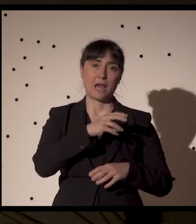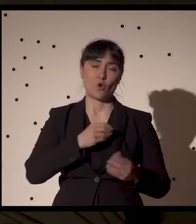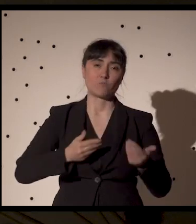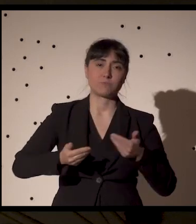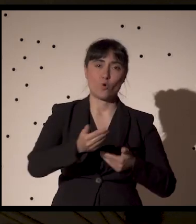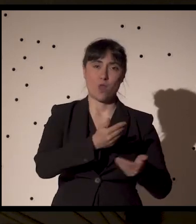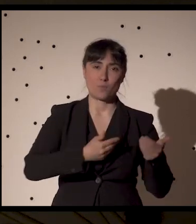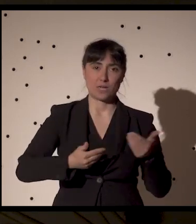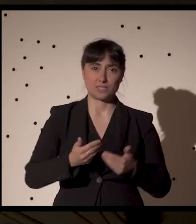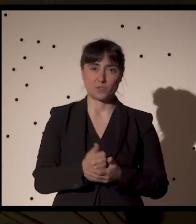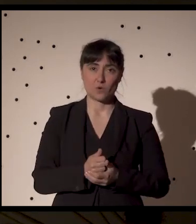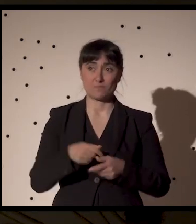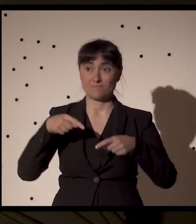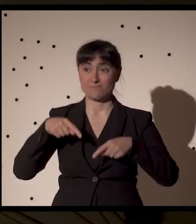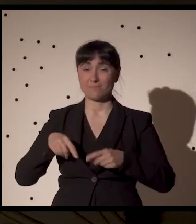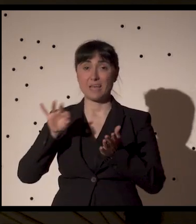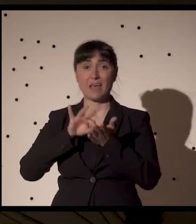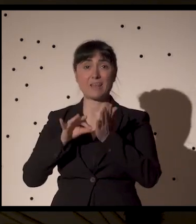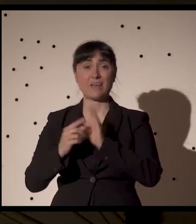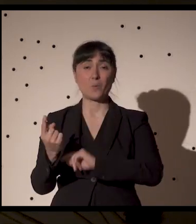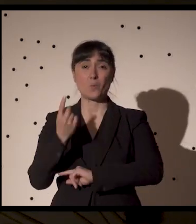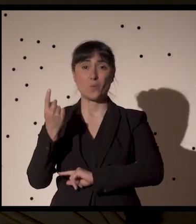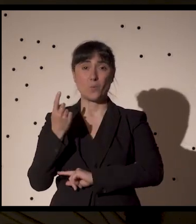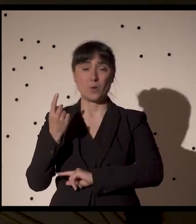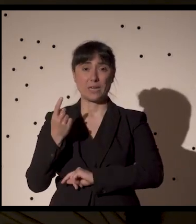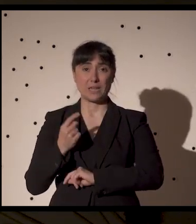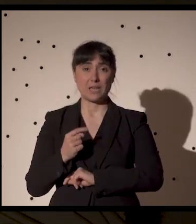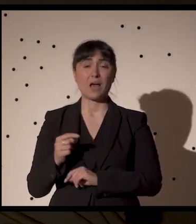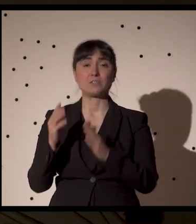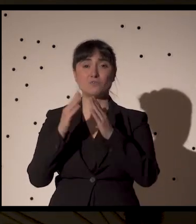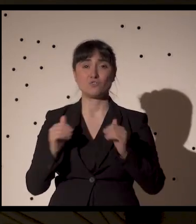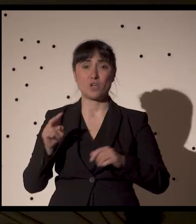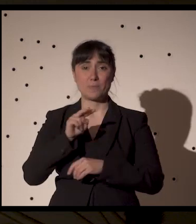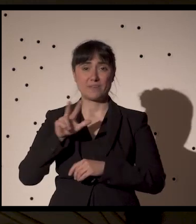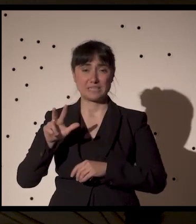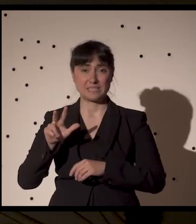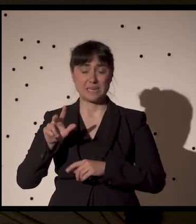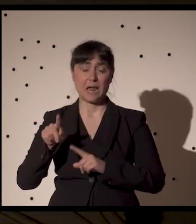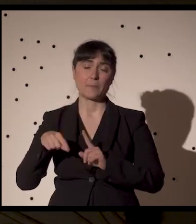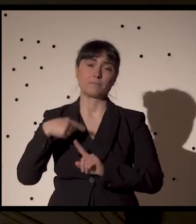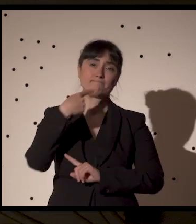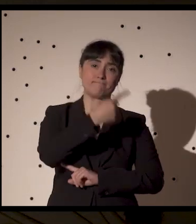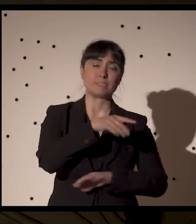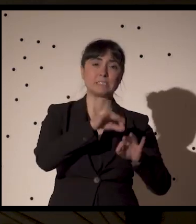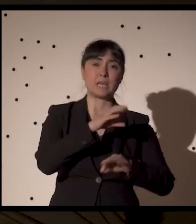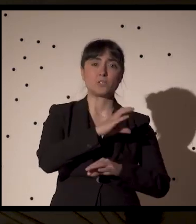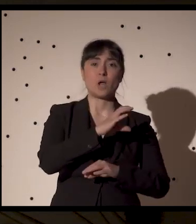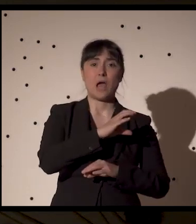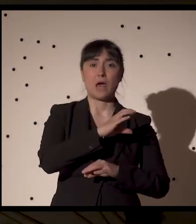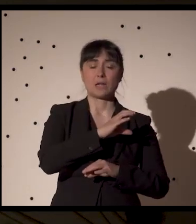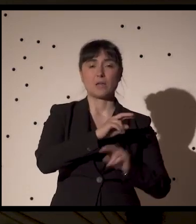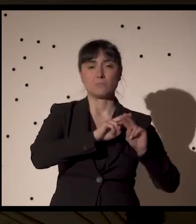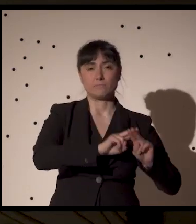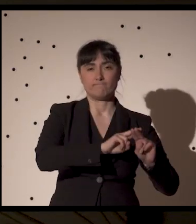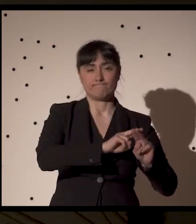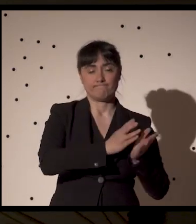l'unica data del Teatro strehler del 23 dicembre sarà ripreso Infatti per una tintura più lunga al teatro Carcano e ringrazio gli amici del teatro